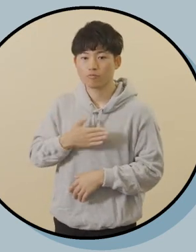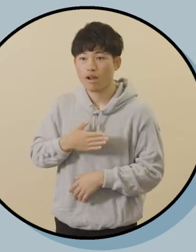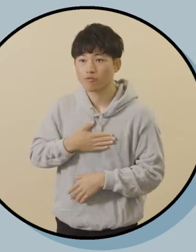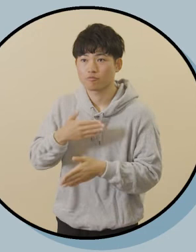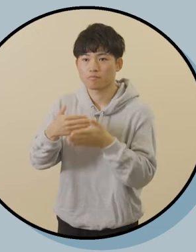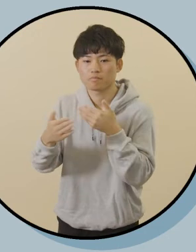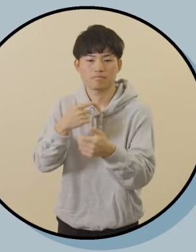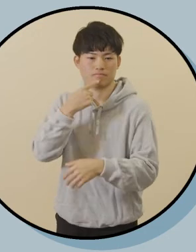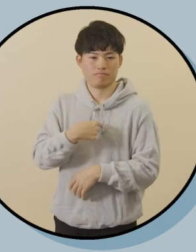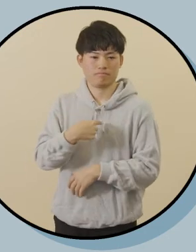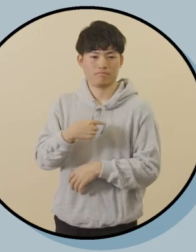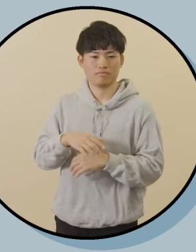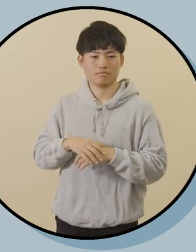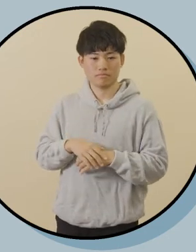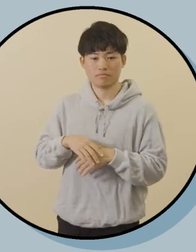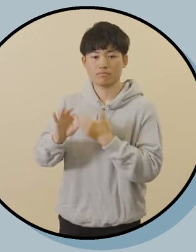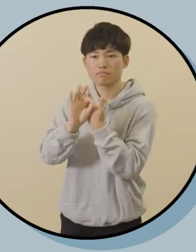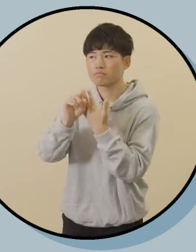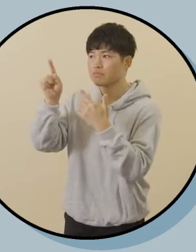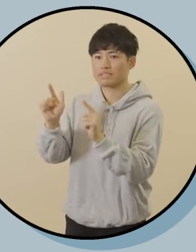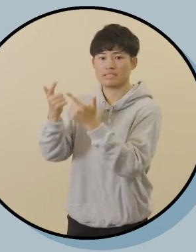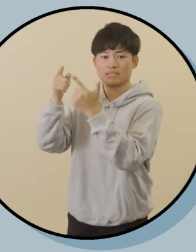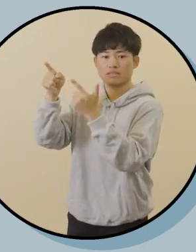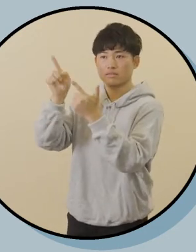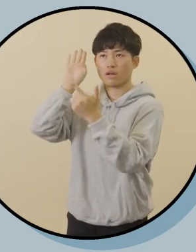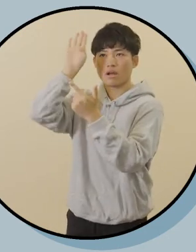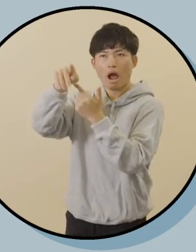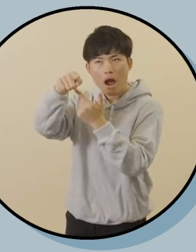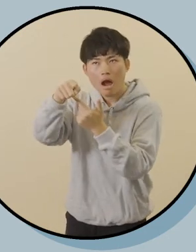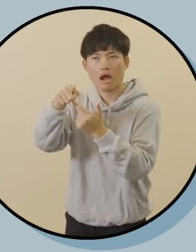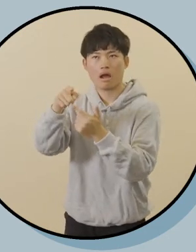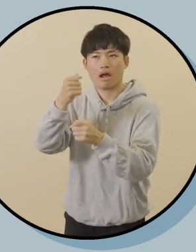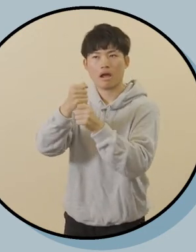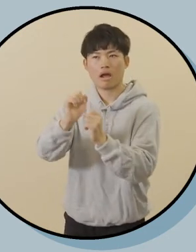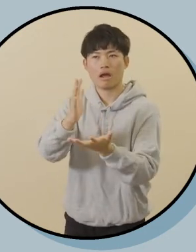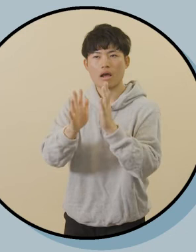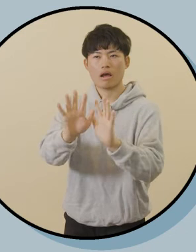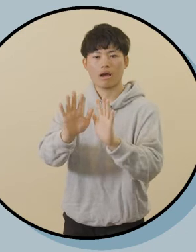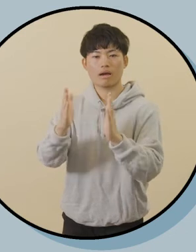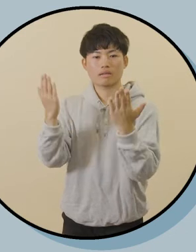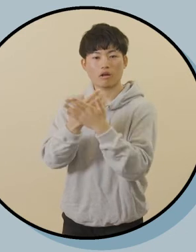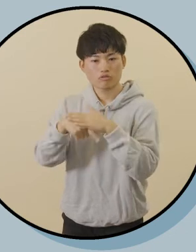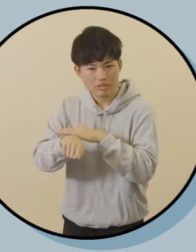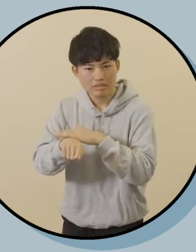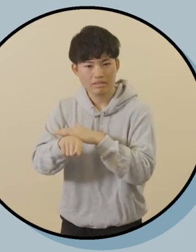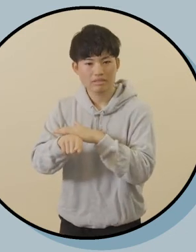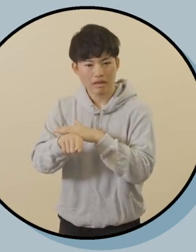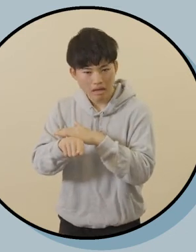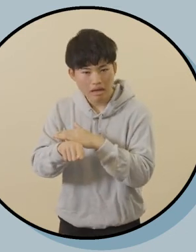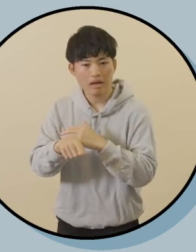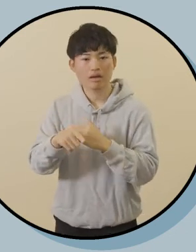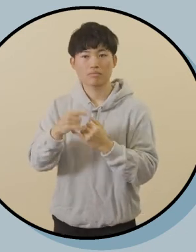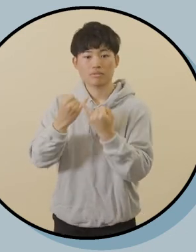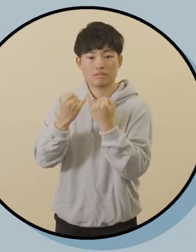この木、薪になるかな、みたいな、自分の段取る道具になるかな、とか、そういうなんか、エネルギー源もそ